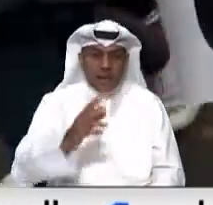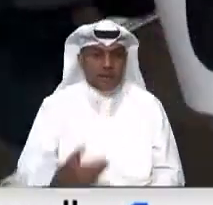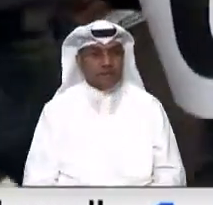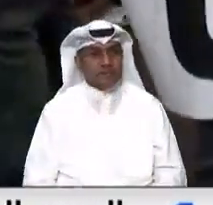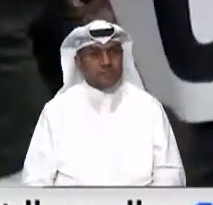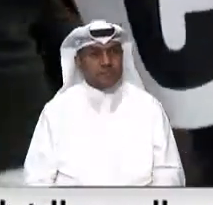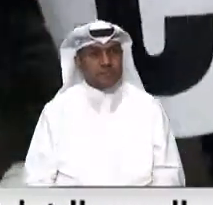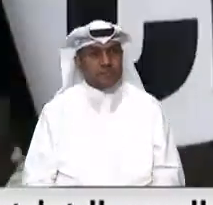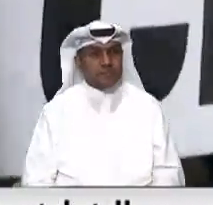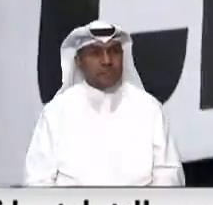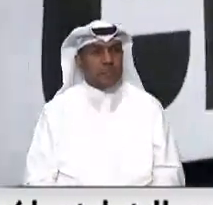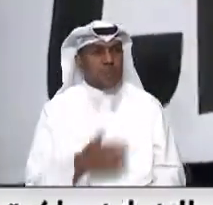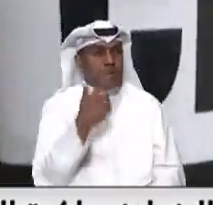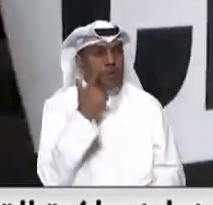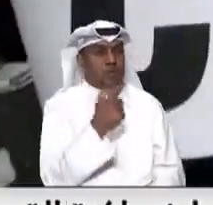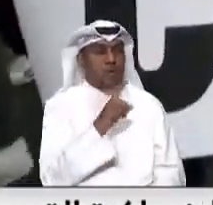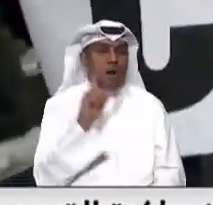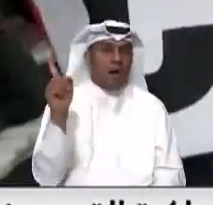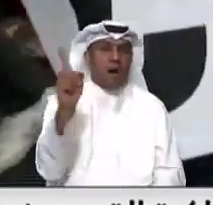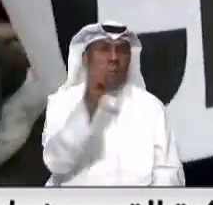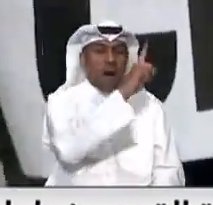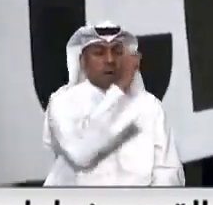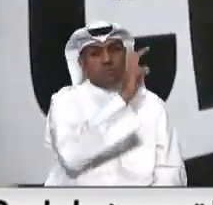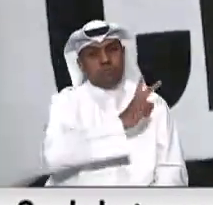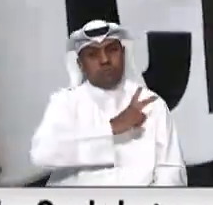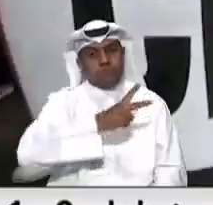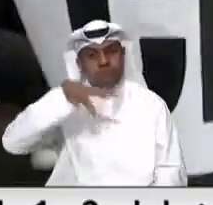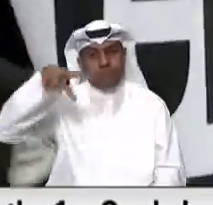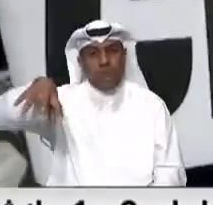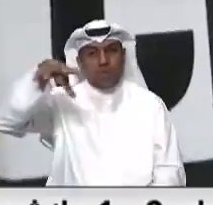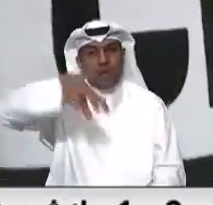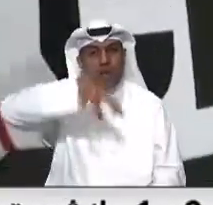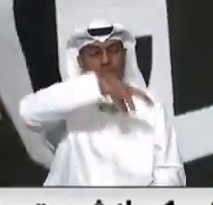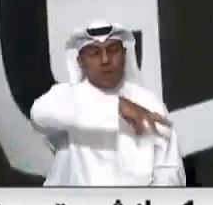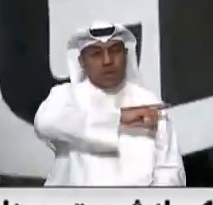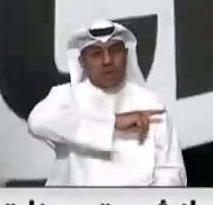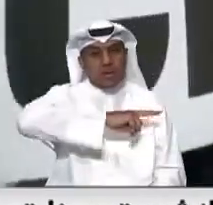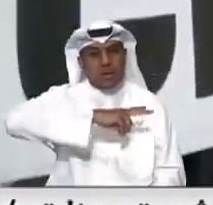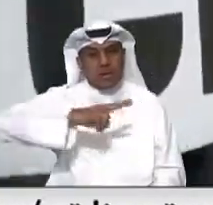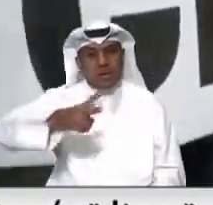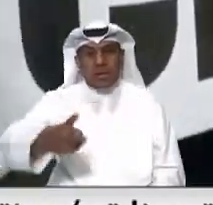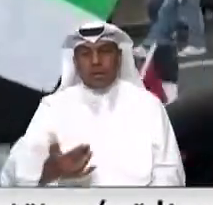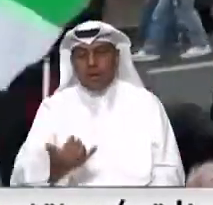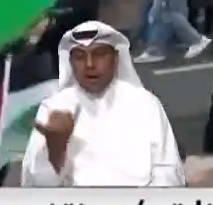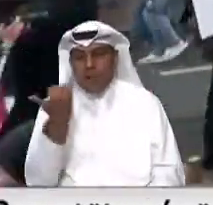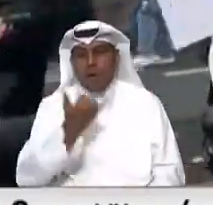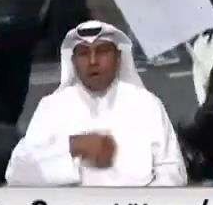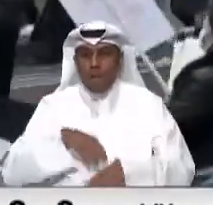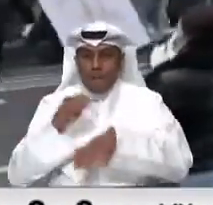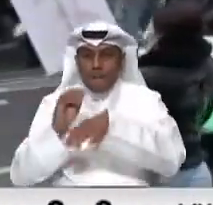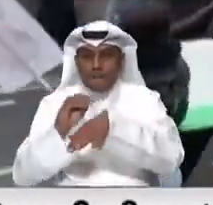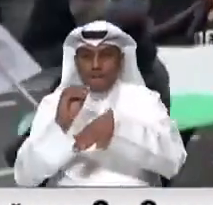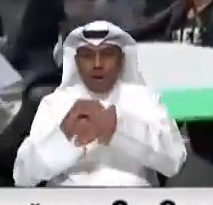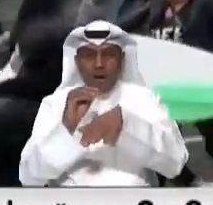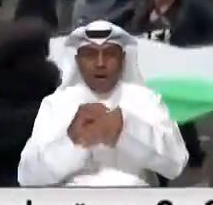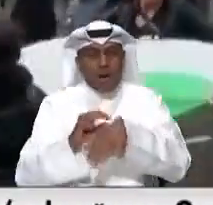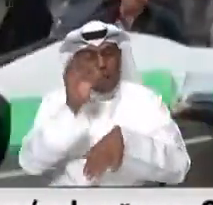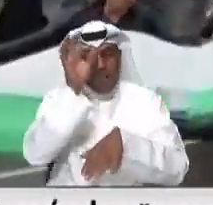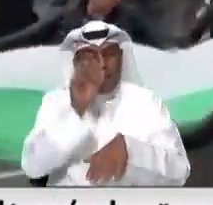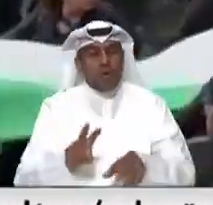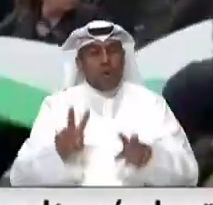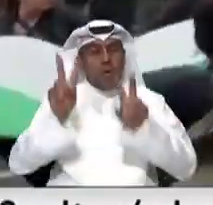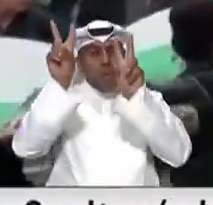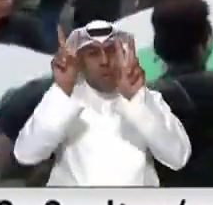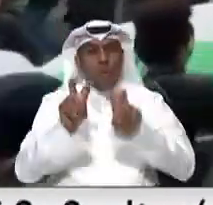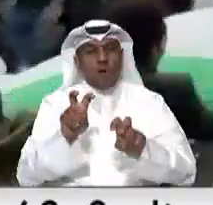ضمير العالم ينتفض انتصارا للحق الفلسطيني، والإنسانية تطالب بوقف مجازر الاحتلال الإسرائيلي في